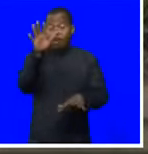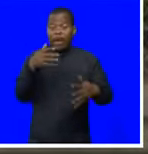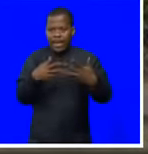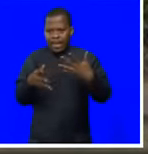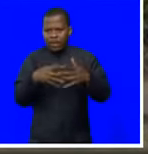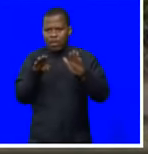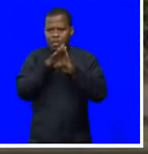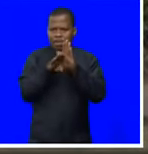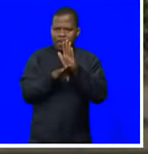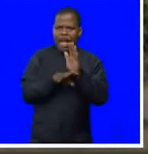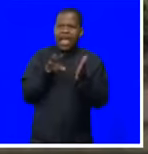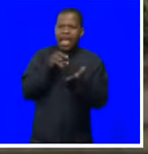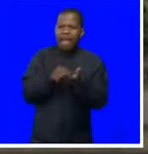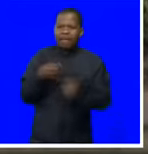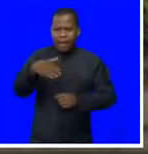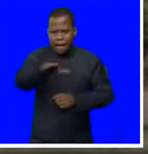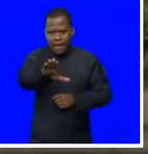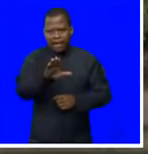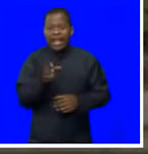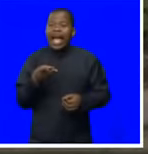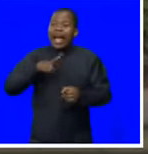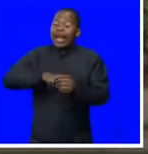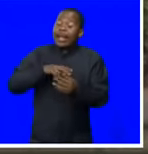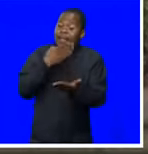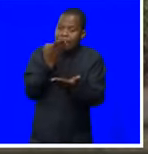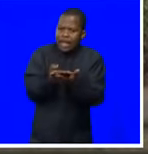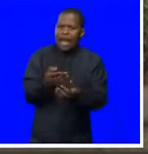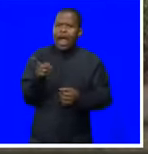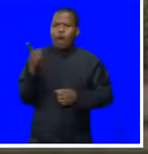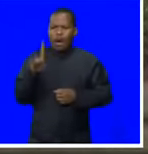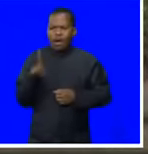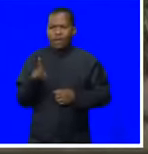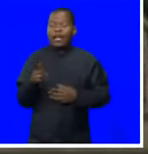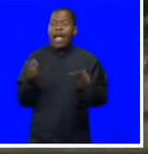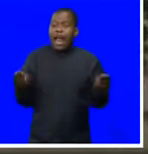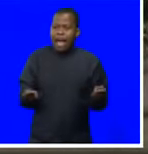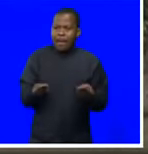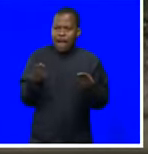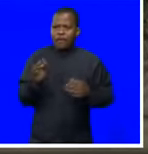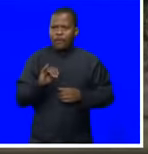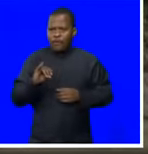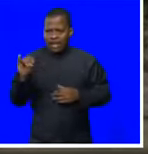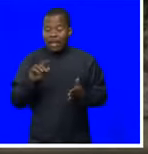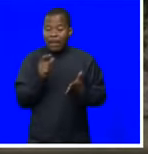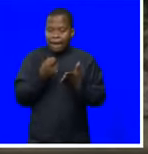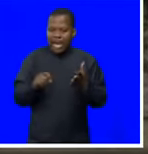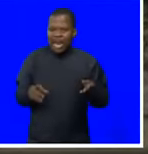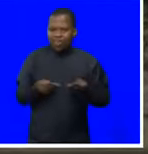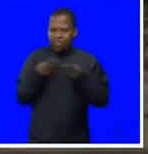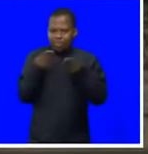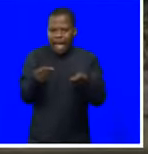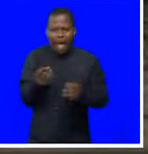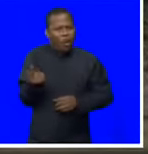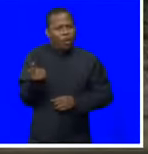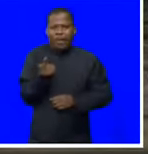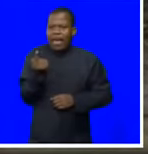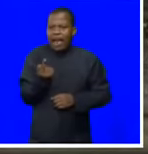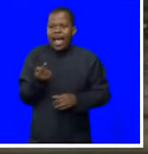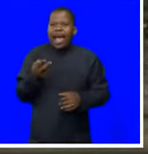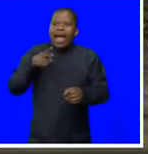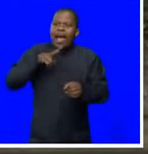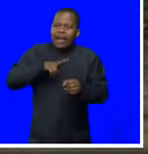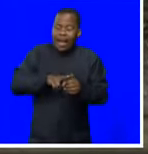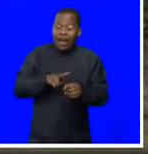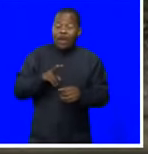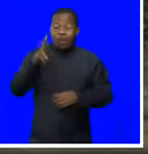yini nani lephatfako siyacela ke ukuthi laba akube ngilabo labenda khona labo labenda leto dicela kube ngibo kuphela futhi